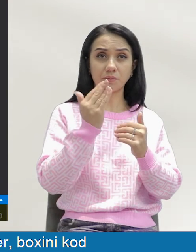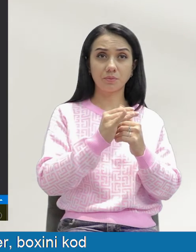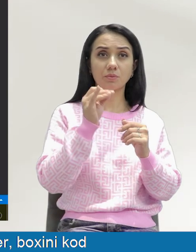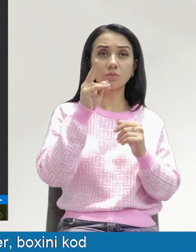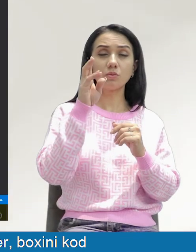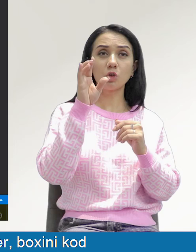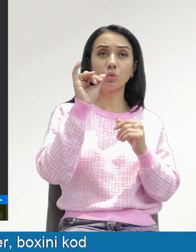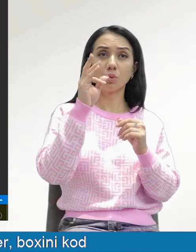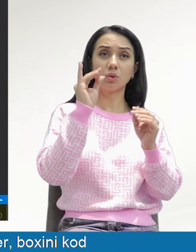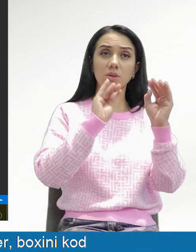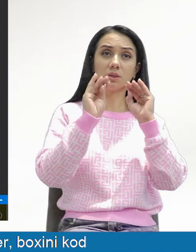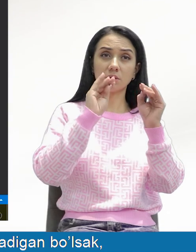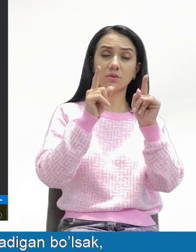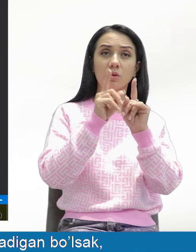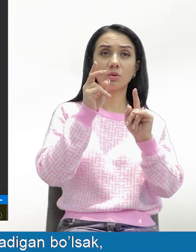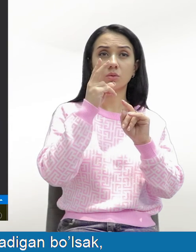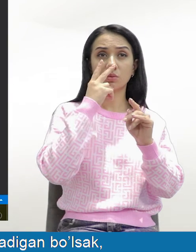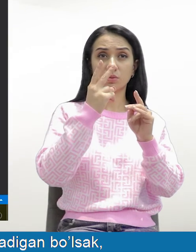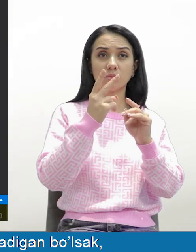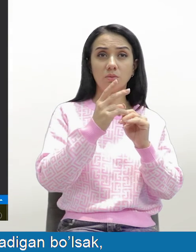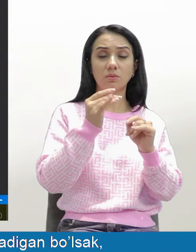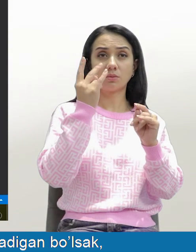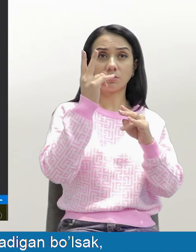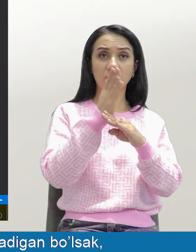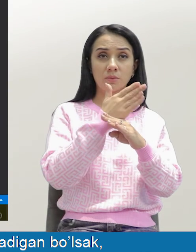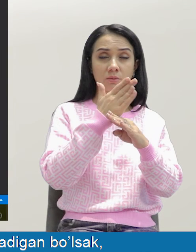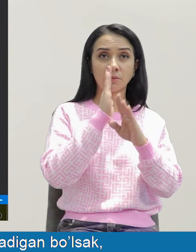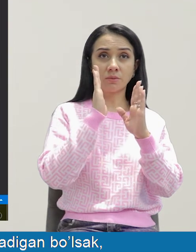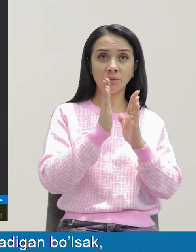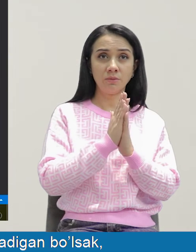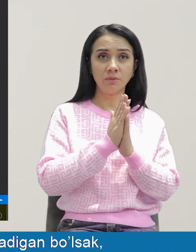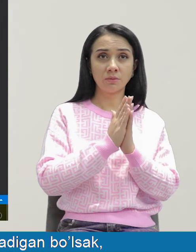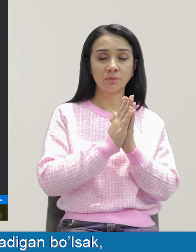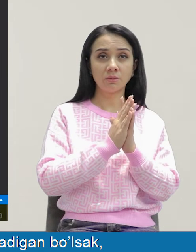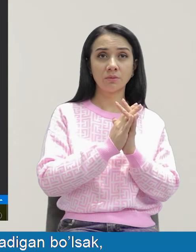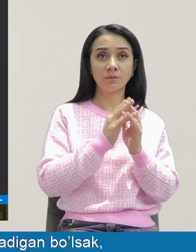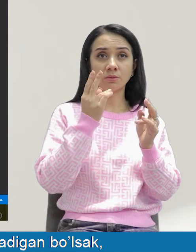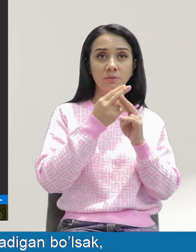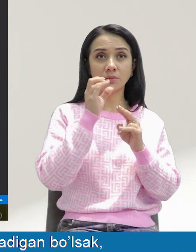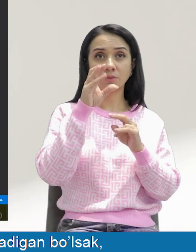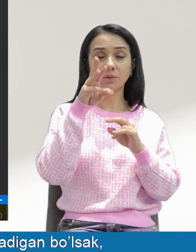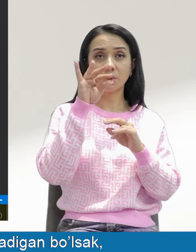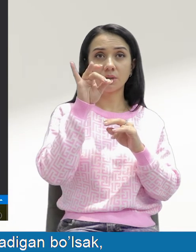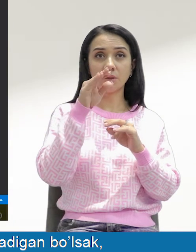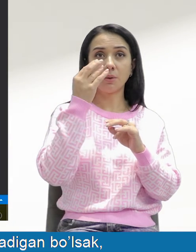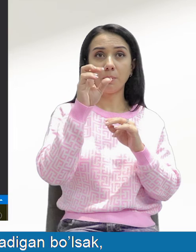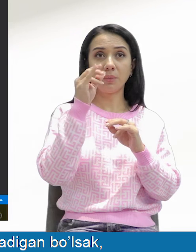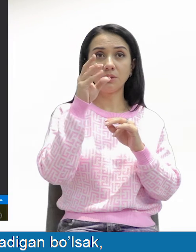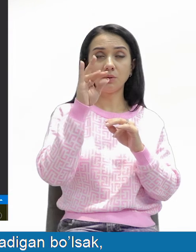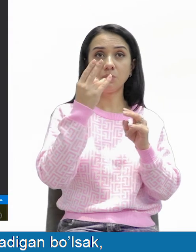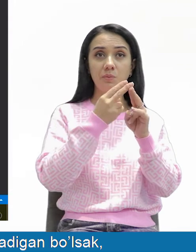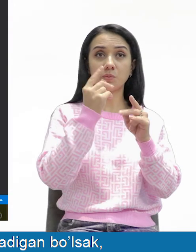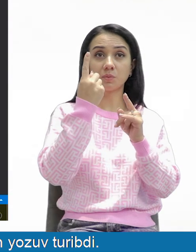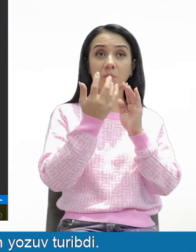bu qismda designer, bu qismda kod qismi qilib ikki qismga ajratgan. Mana bu split button. Mana bitta